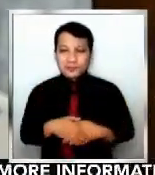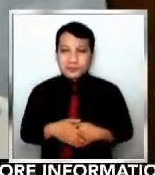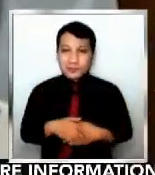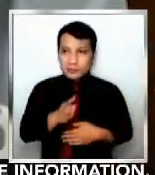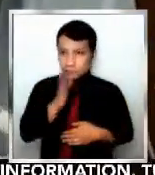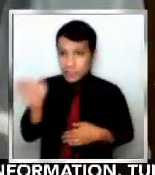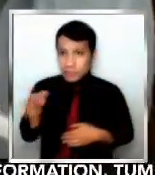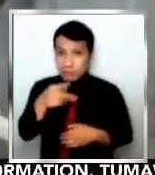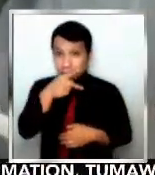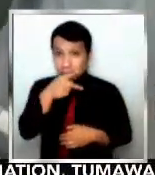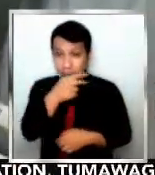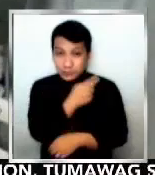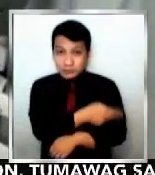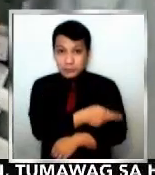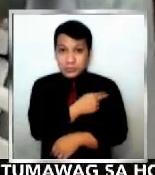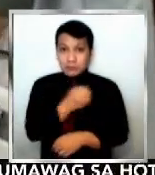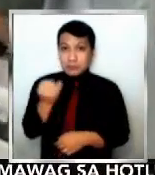saan naroon ang iba pang mga sundalo.